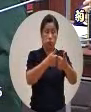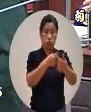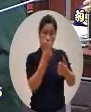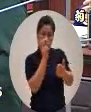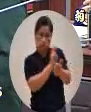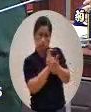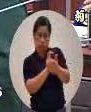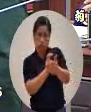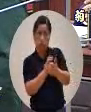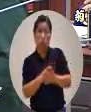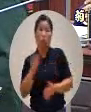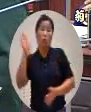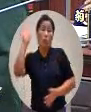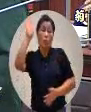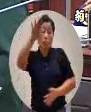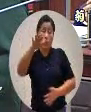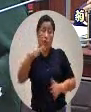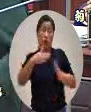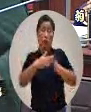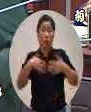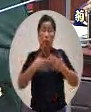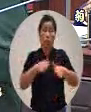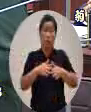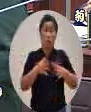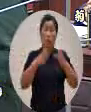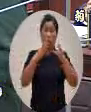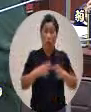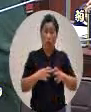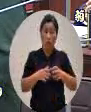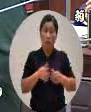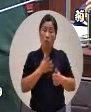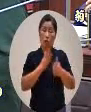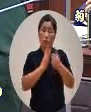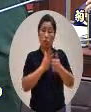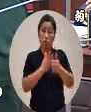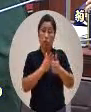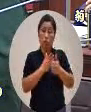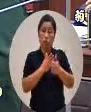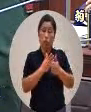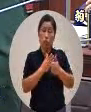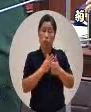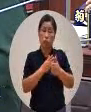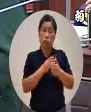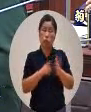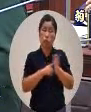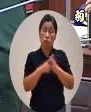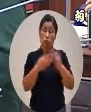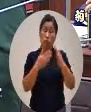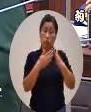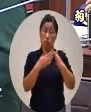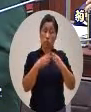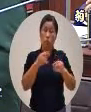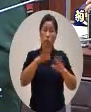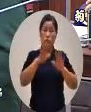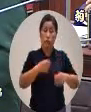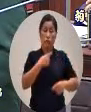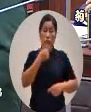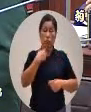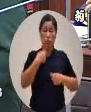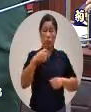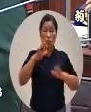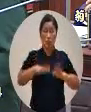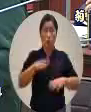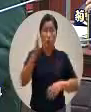來要不要成立一個諮詢納入專家我知道我們現在水利局